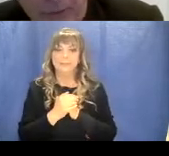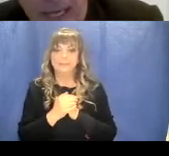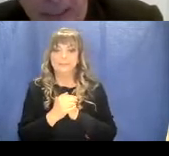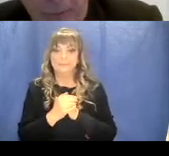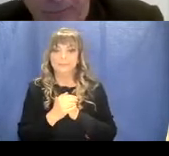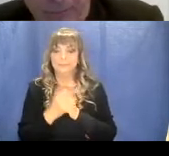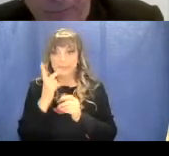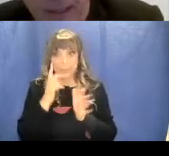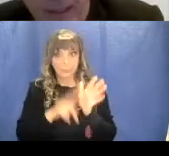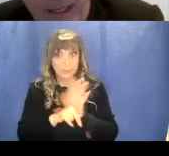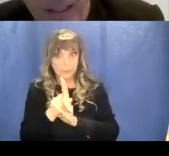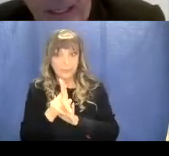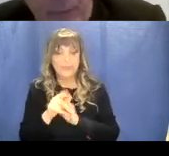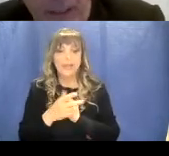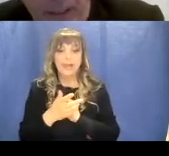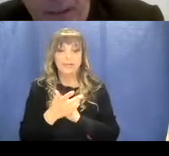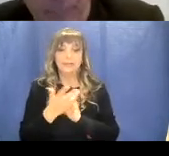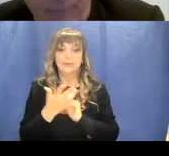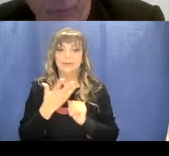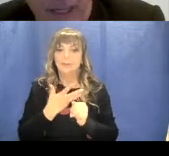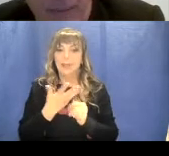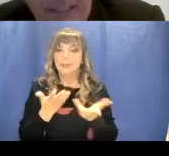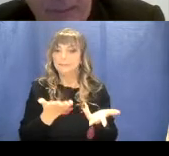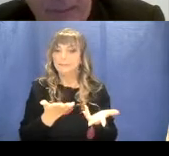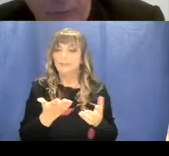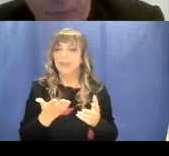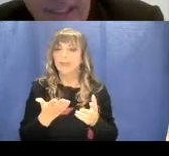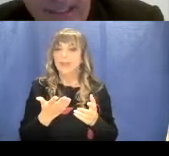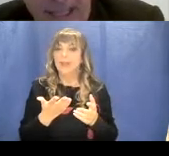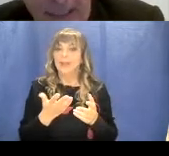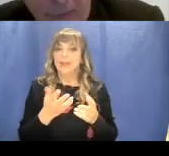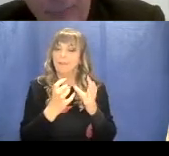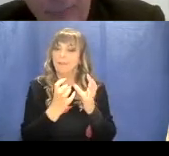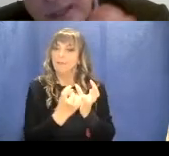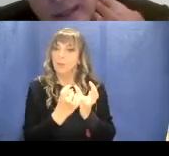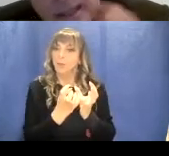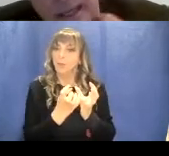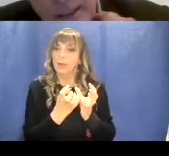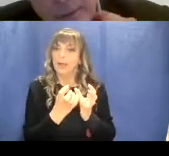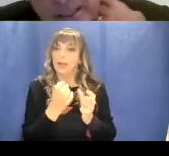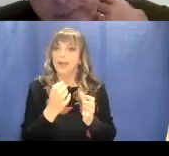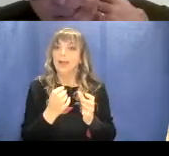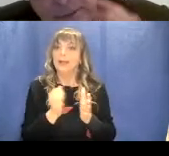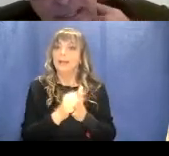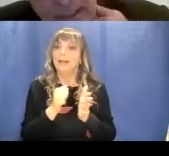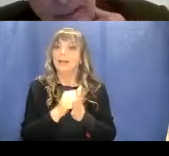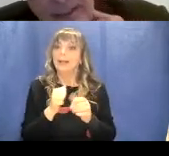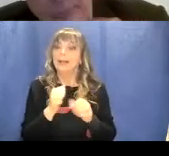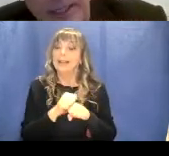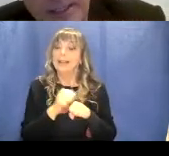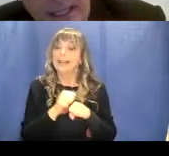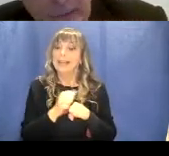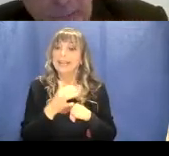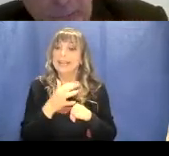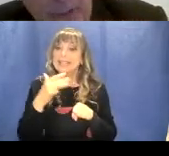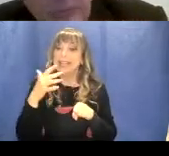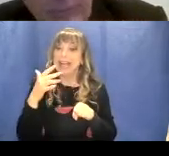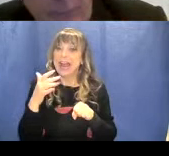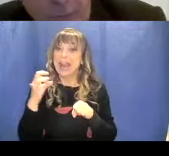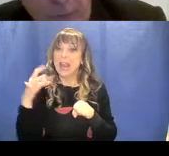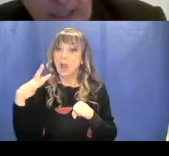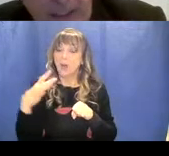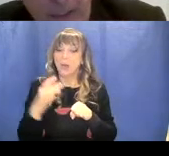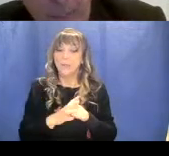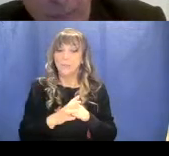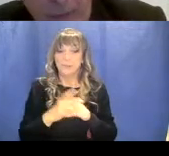risultato ed è una figura che presento con un cristallo e anche questa impressionante che è un cristallo la cui